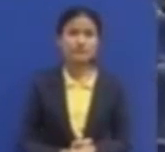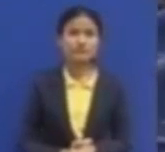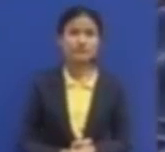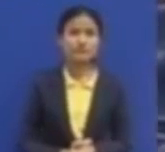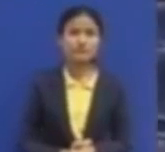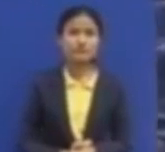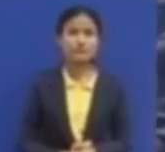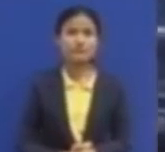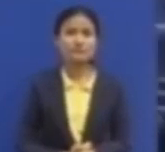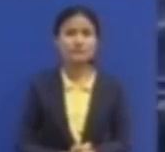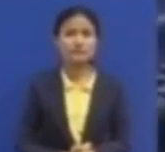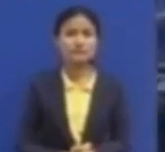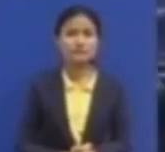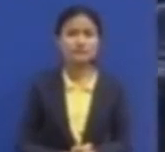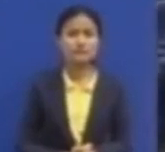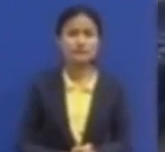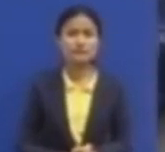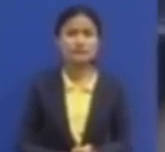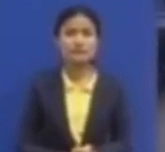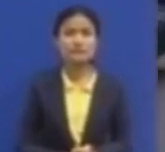เอาปรบ